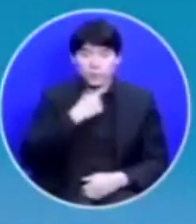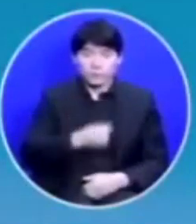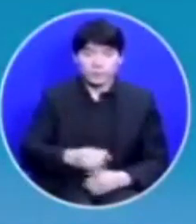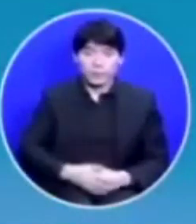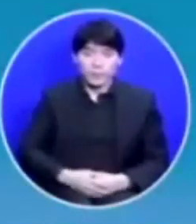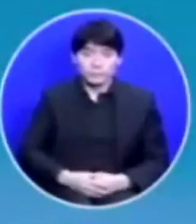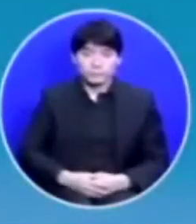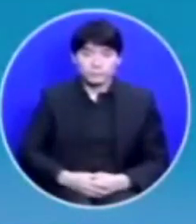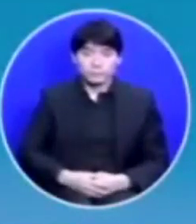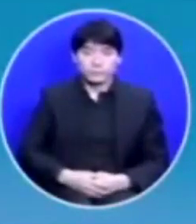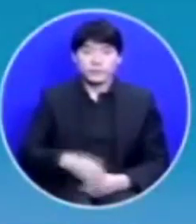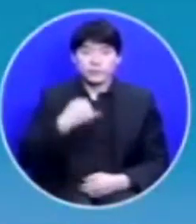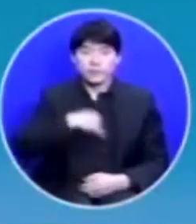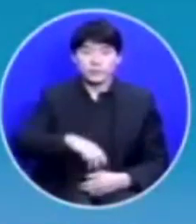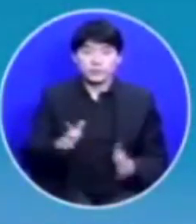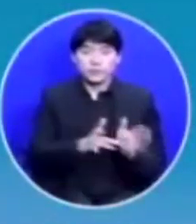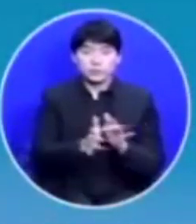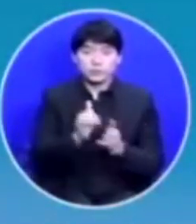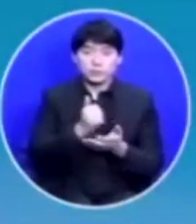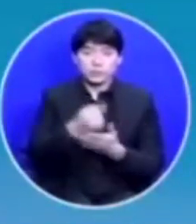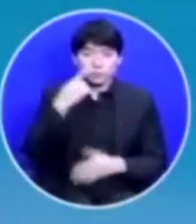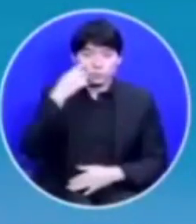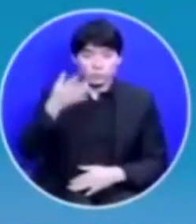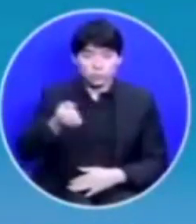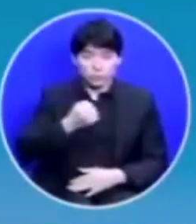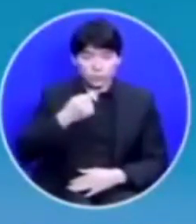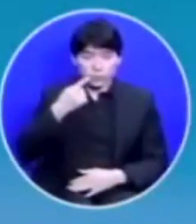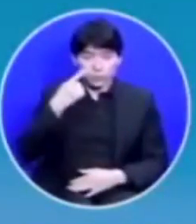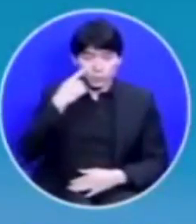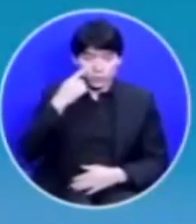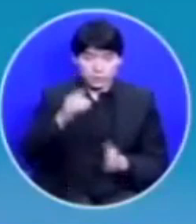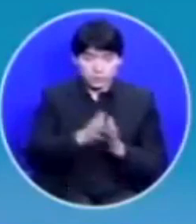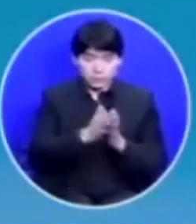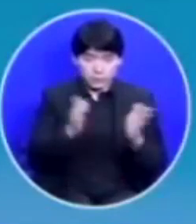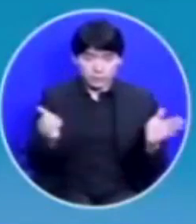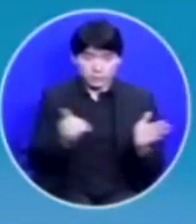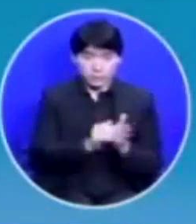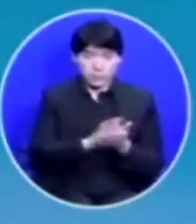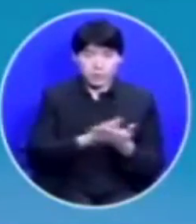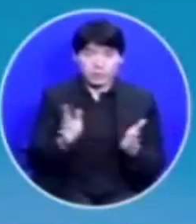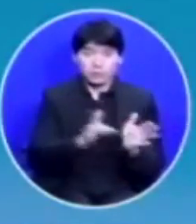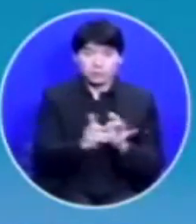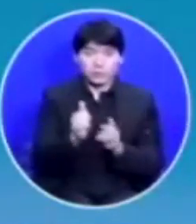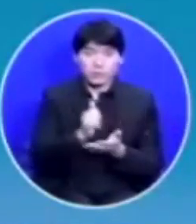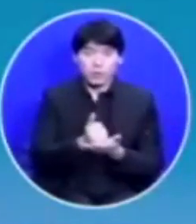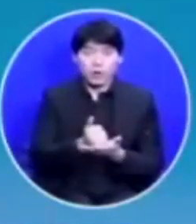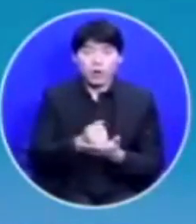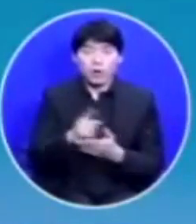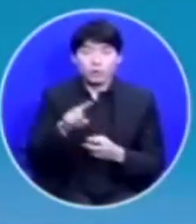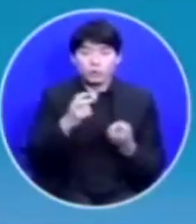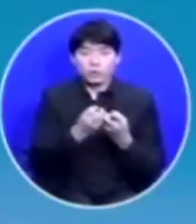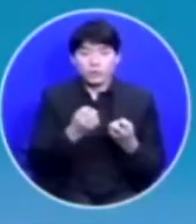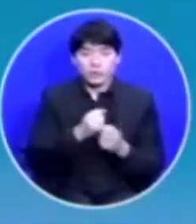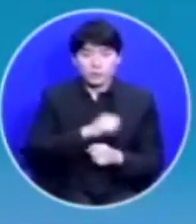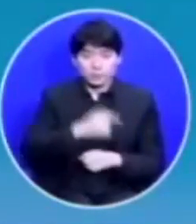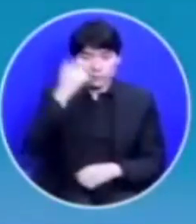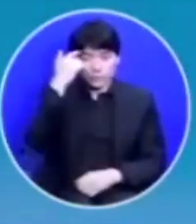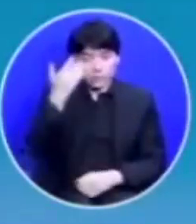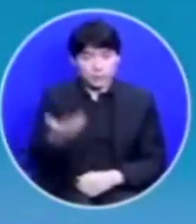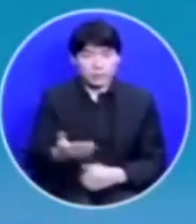예수님의 눈으로 보기 시작했어요 예수님이라면 어떻게 하실까 예수님 어떻게 할까요